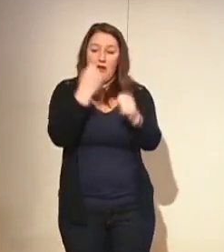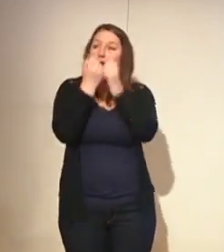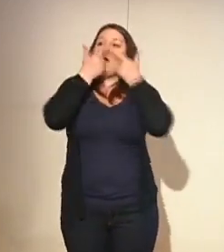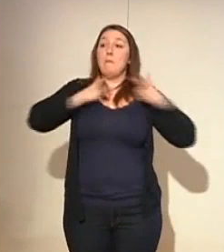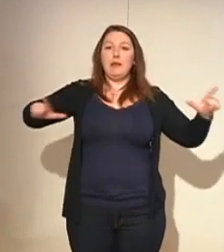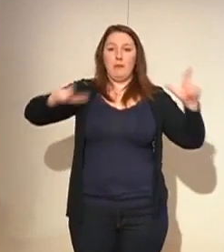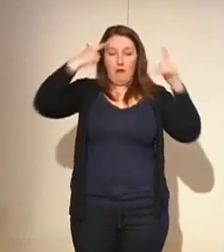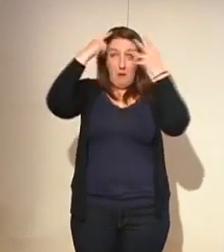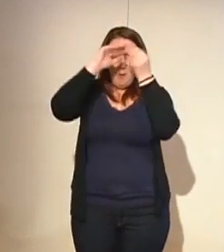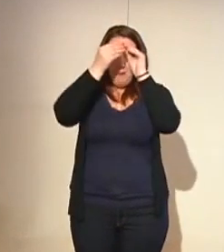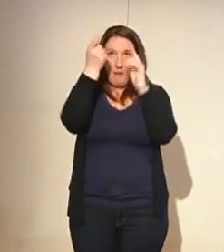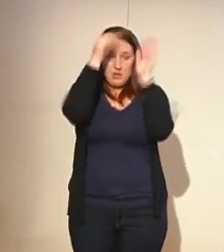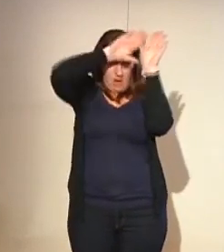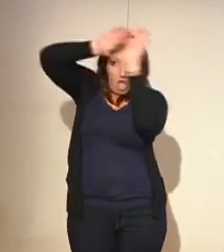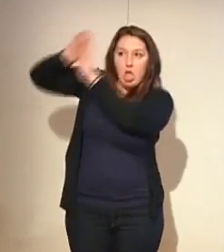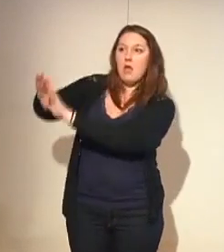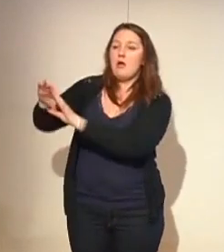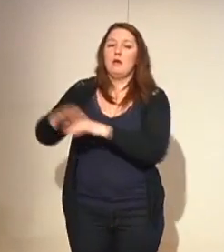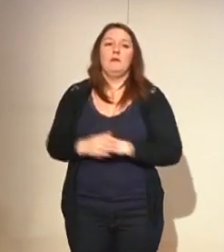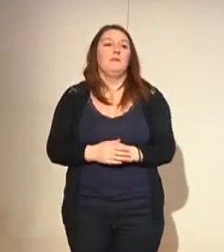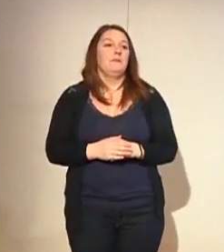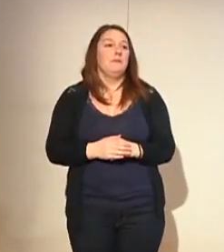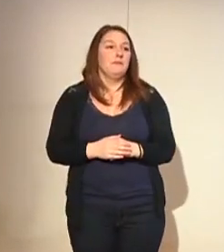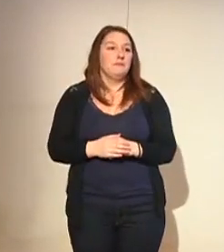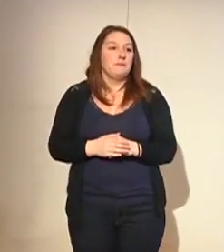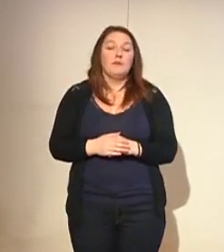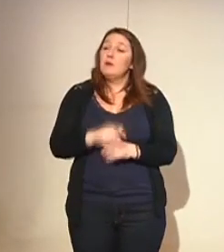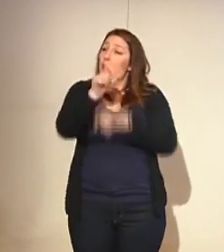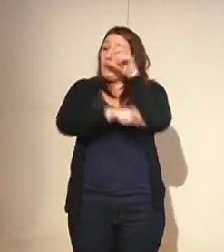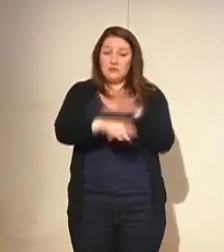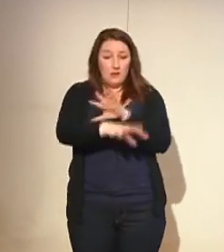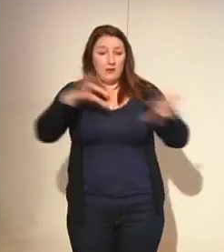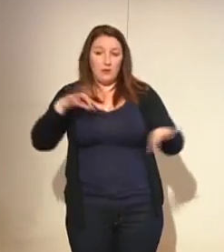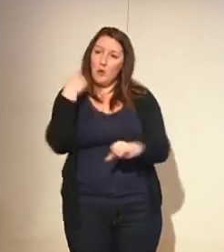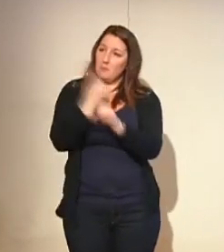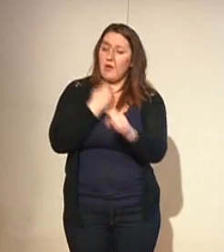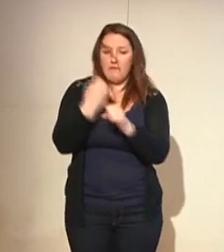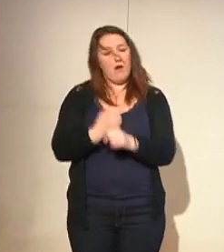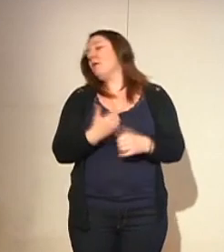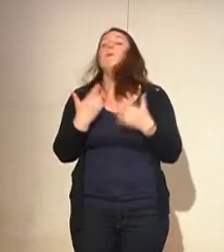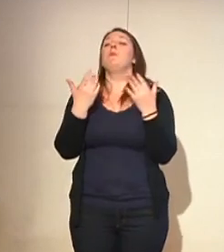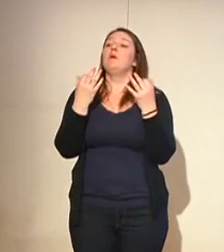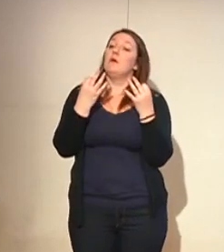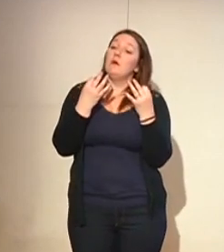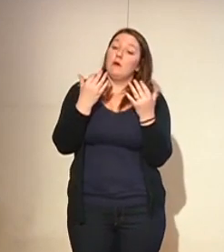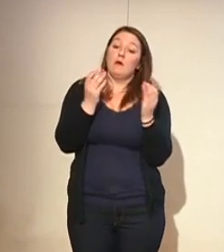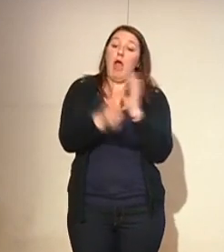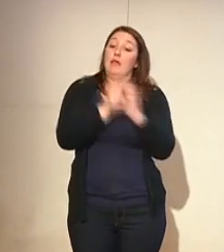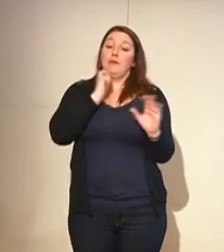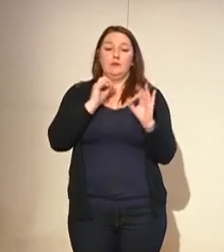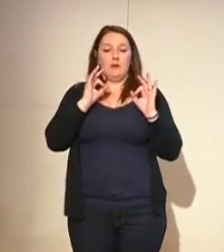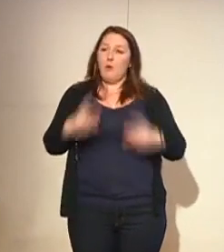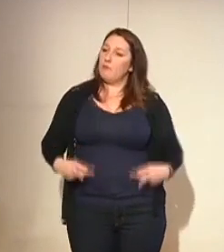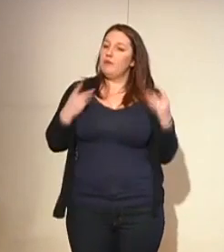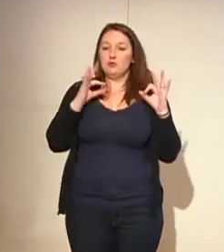Grenoblois que ces mêmes élus l'exerceront dans les conditions qui leur permettront de le faire librement et croyez-moi étant